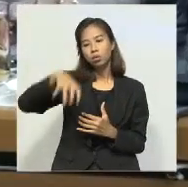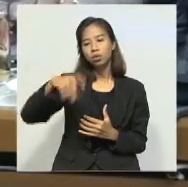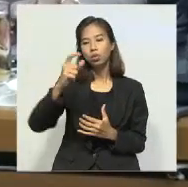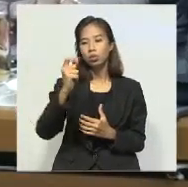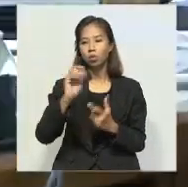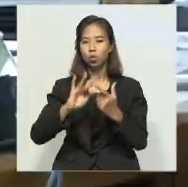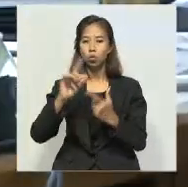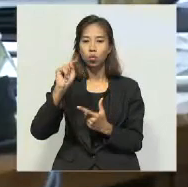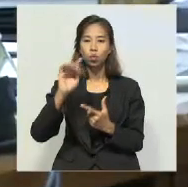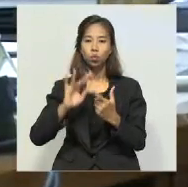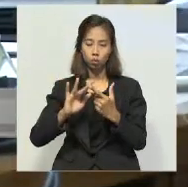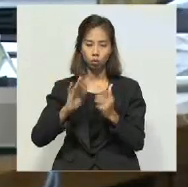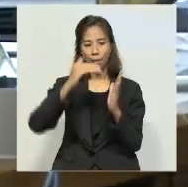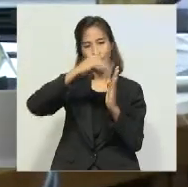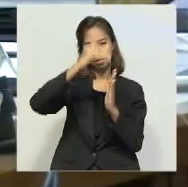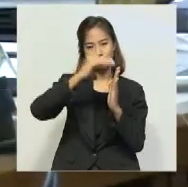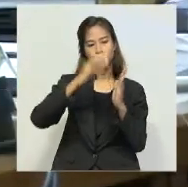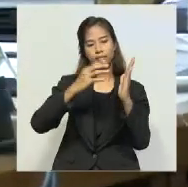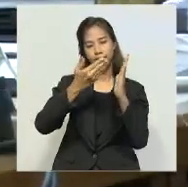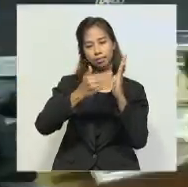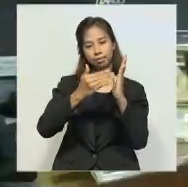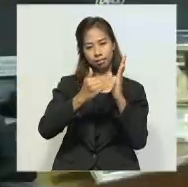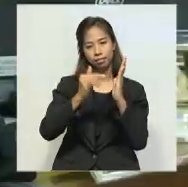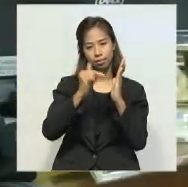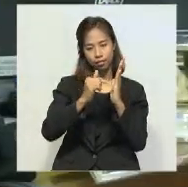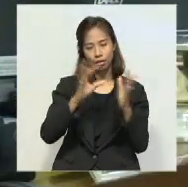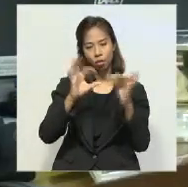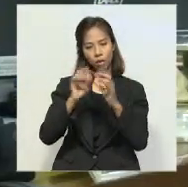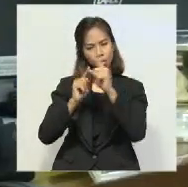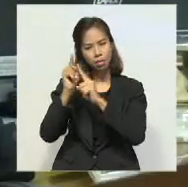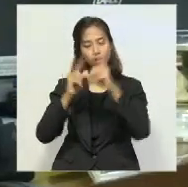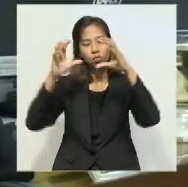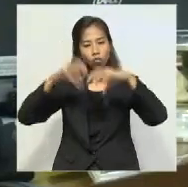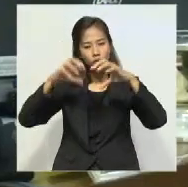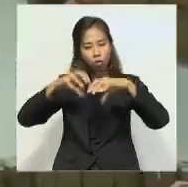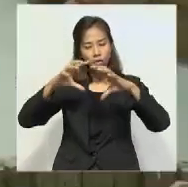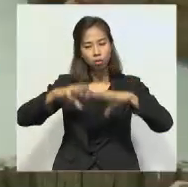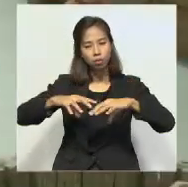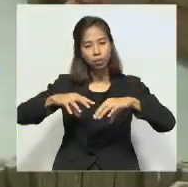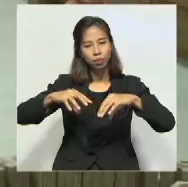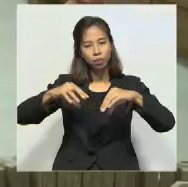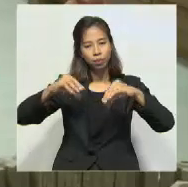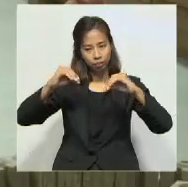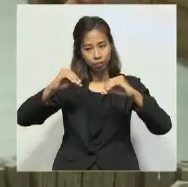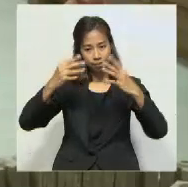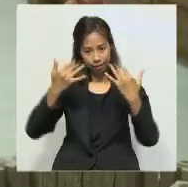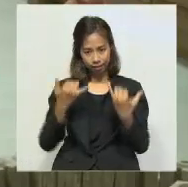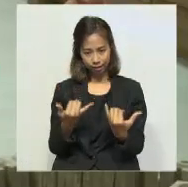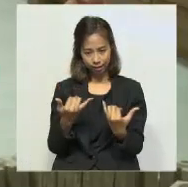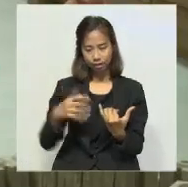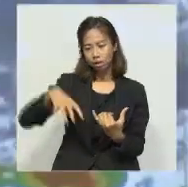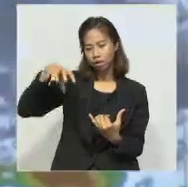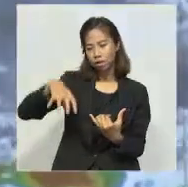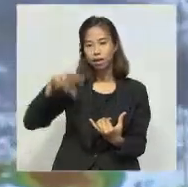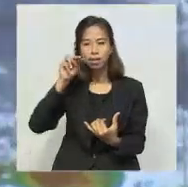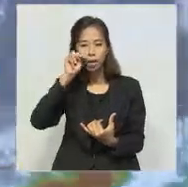ิยมวิทยาในพนที่ภาคเหือตอนบน และภาคตวออกเฉยงเหนอตอนบน มีปริมาณฝนลดลงโดยสำนัการทพยากร